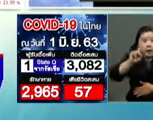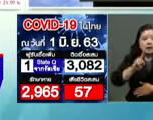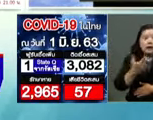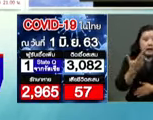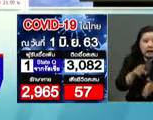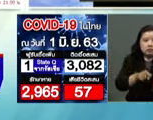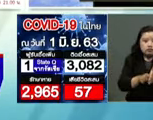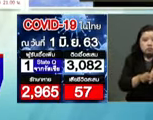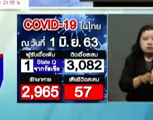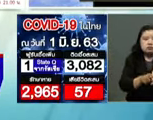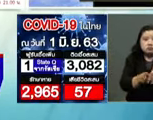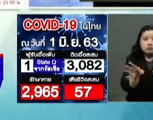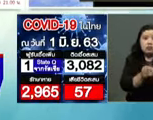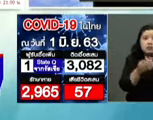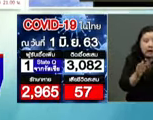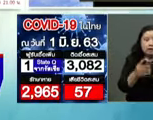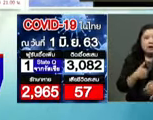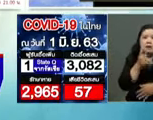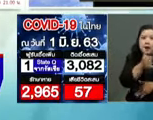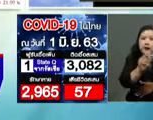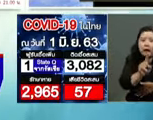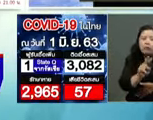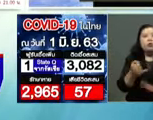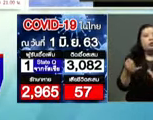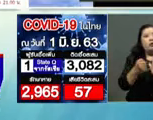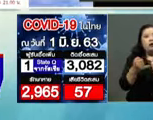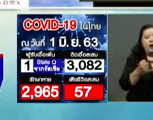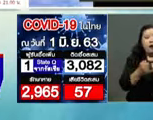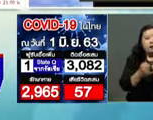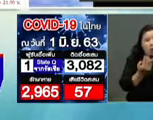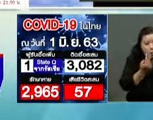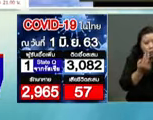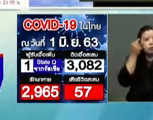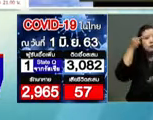นี้ดีก็จะนำไปให้ทางฝ่ายปกครองของทางจังหวัดอำเภอและตำบลนะครับมาสนับสนุนการใช้นี้น่าจะเห็นตัวเลขนี้ไปถึงพี่น้องประชาชนโดยใช้กันมากๆขึ้นนะครับต้องเปล่าขอบพระคุณทุกท่านที่ช่วยกันนะครับก็จะทำให้เราสามารถติดตามได้นะครับอย่าลืมนะครับว่ามาตรการระยะที่3ผ่อนใครและที่ 3กิจการที่มีความเสี่ยงสูงเนี่ยถูกปล่อยให้ดำเนินการท่านเองมีทางเดียวที่จะดูแลตัวท่าน